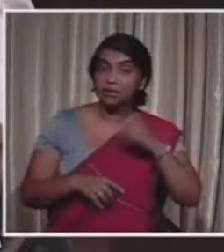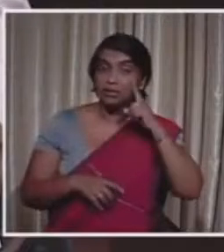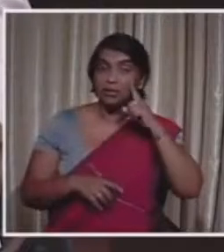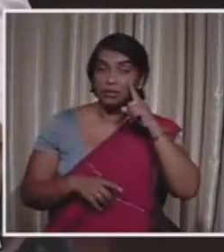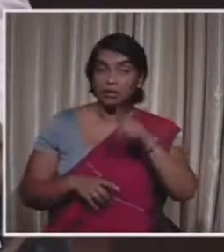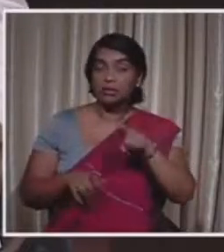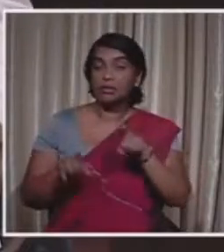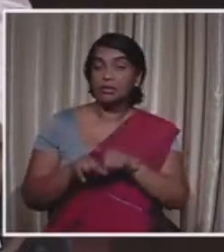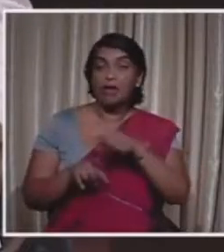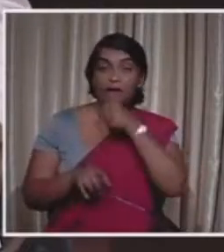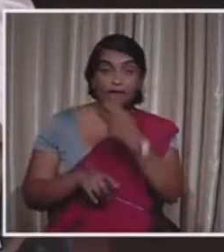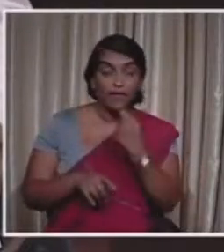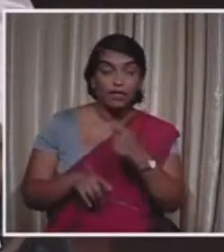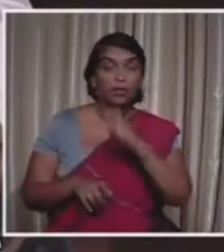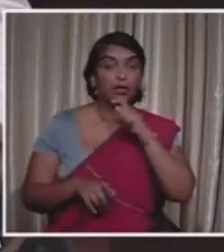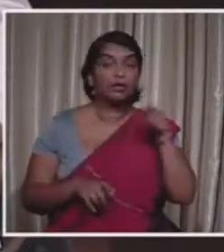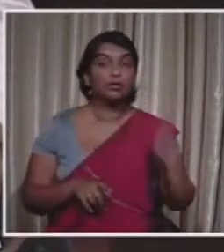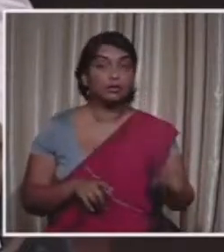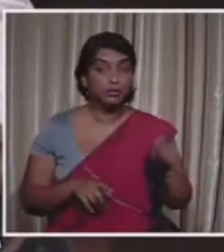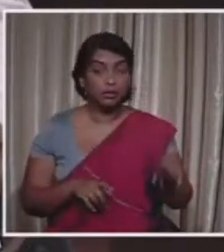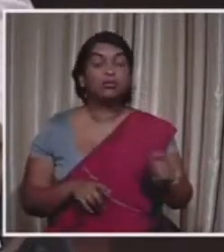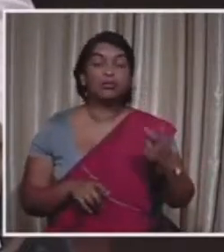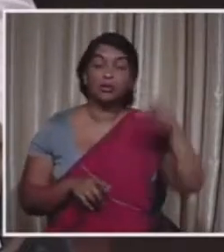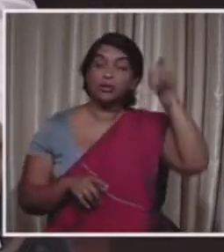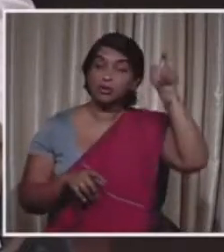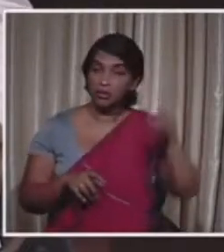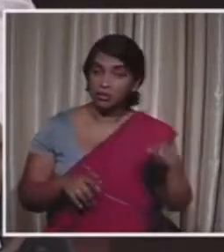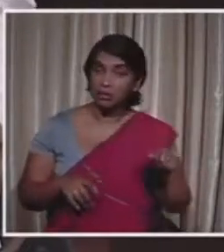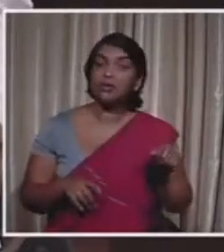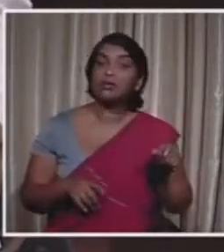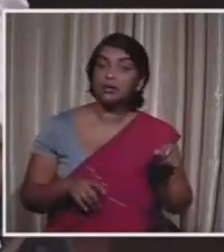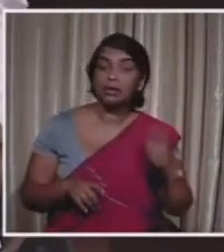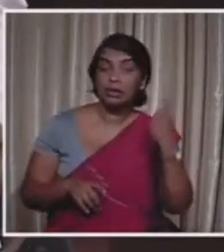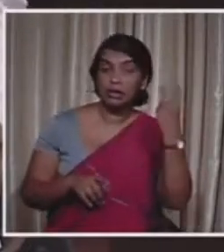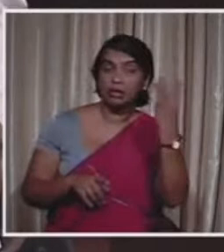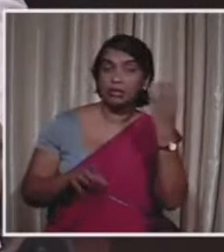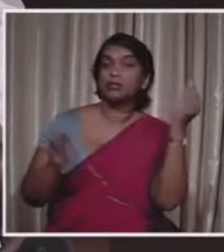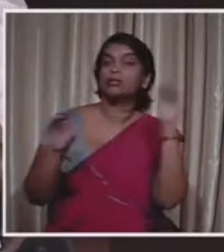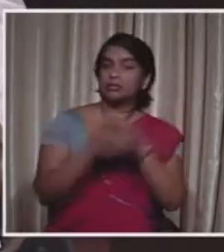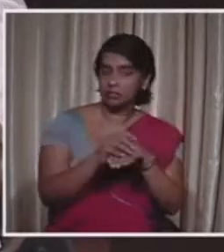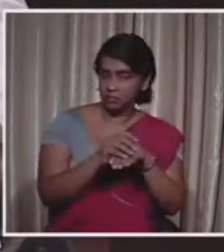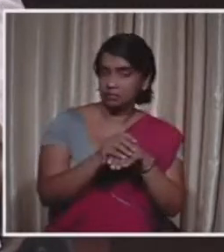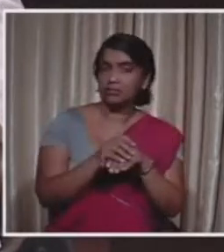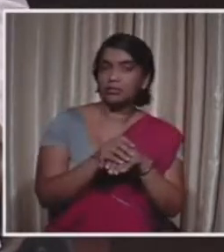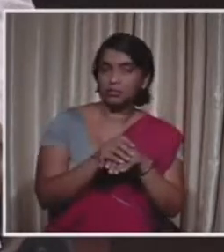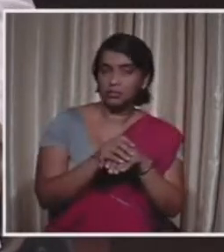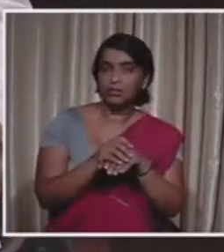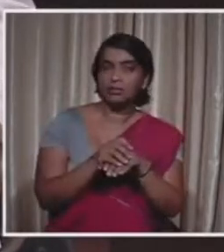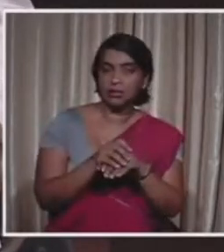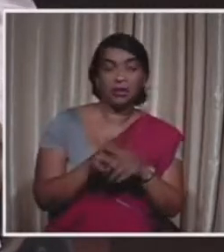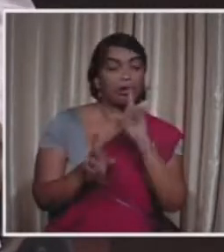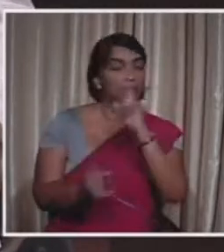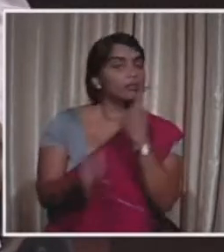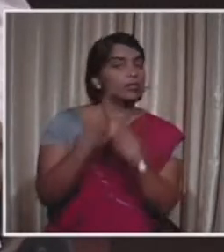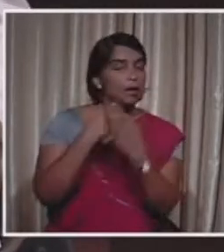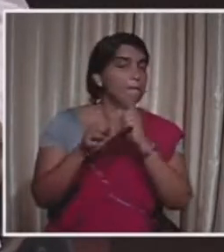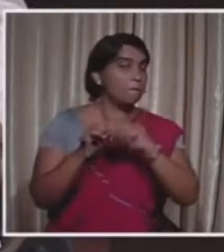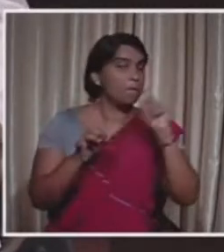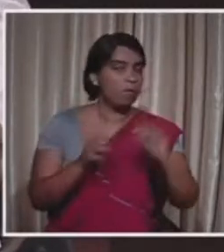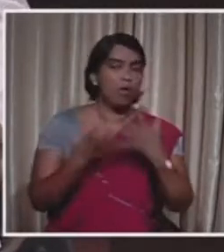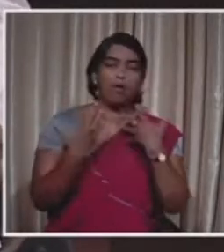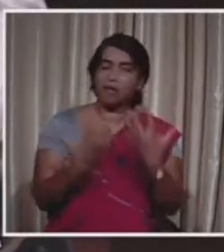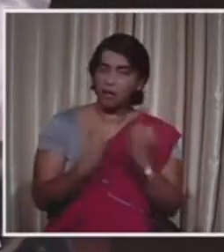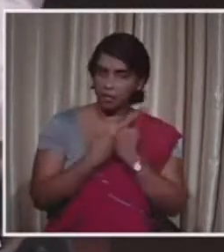විශ්‍රාමලක් ශ්‍රේෂ්ඨාධිකරණ විනිසුරුවන් කීප දෙනෙකුගෙන් සමන්විත වූ පරීක්ෂණ මණ්ඩලයක් අපිට